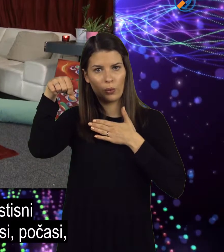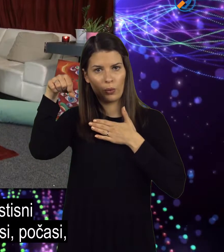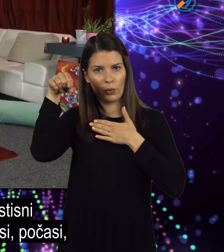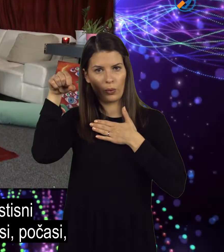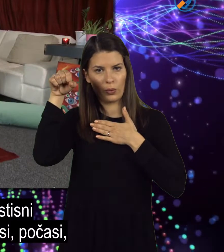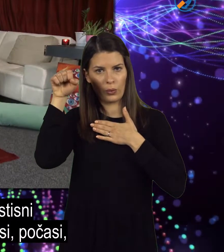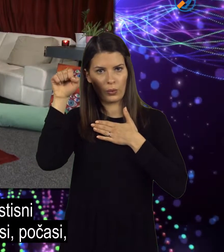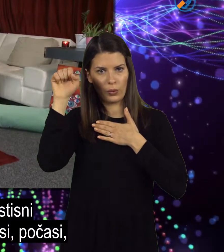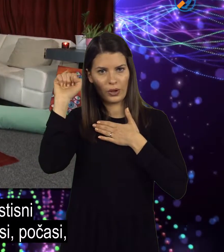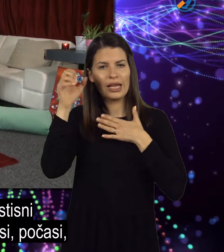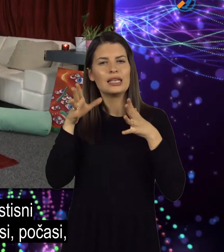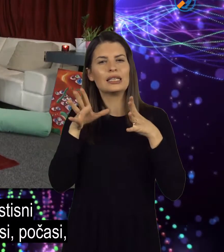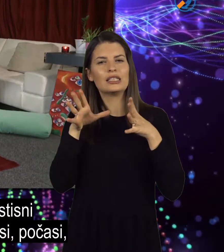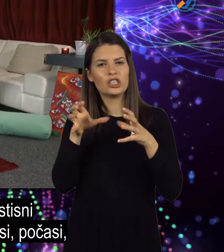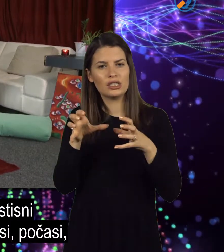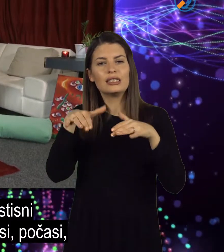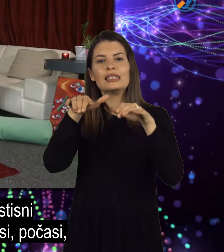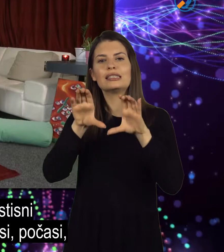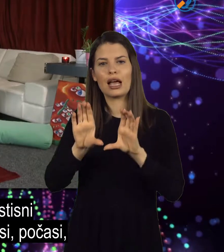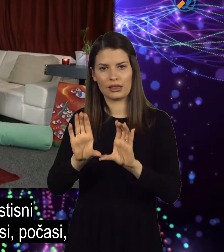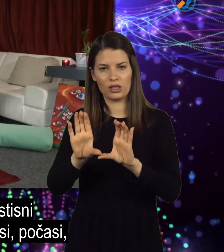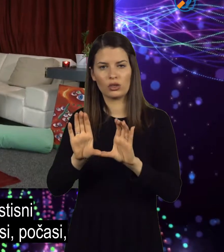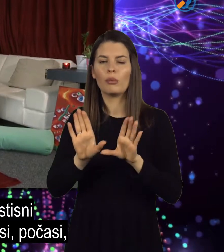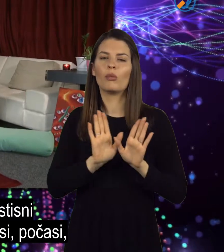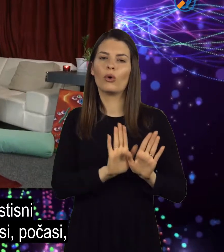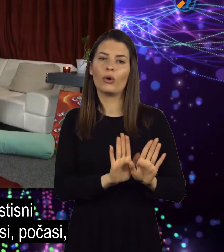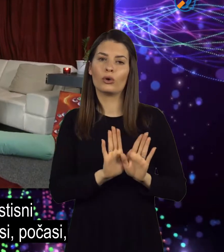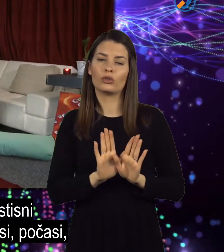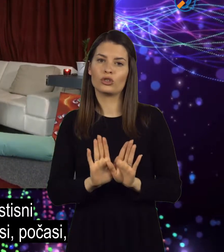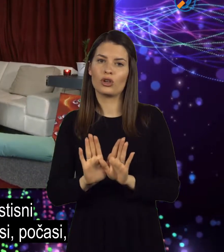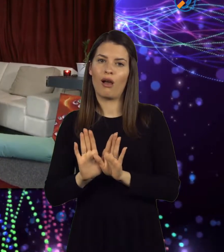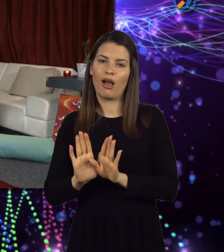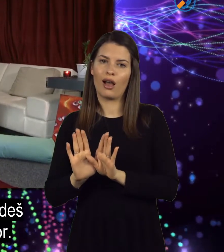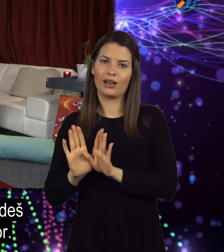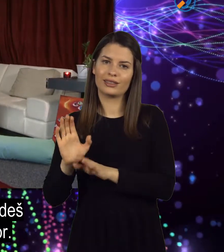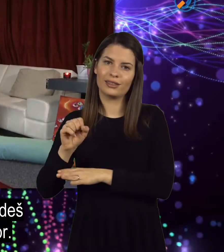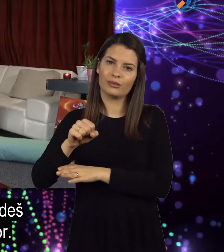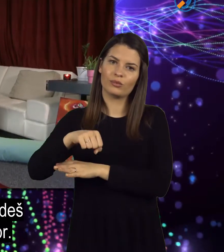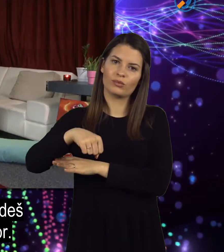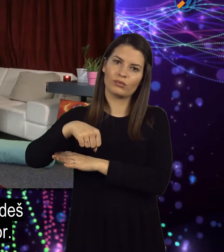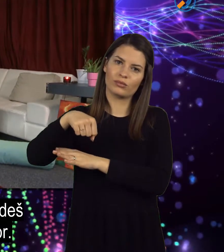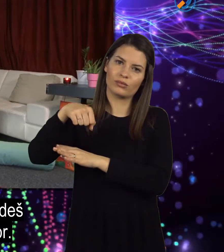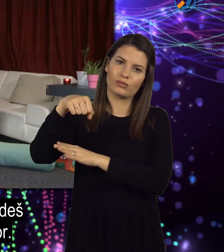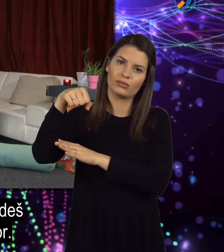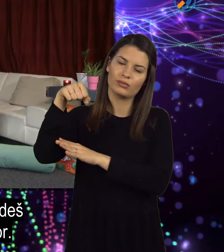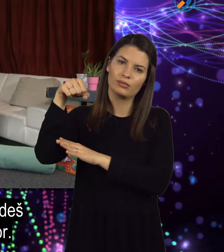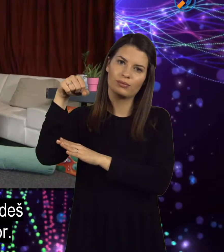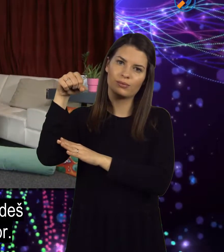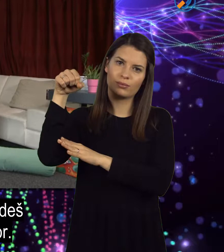Z izdihom stisni zadnjico in počasi, počasi, počasi